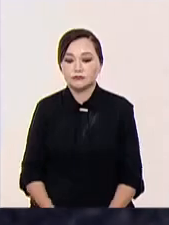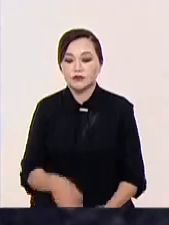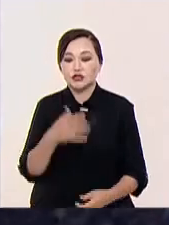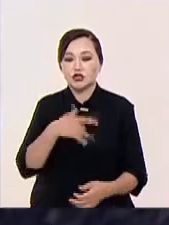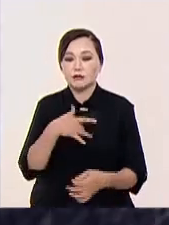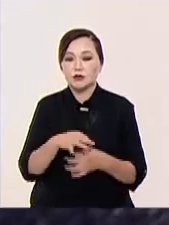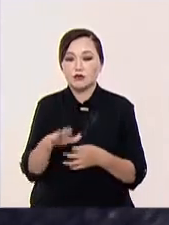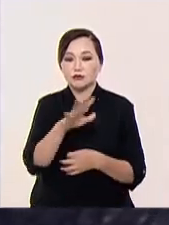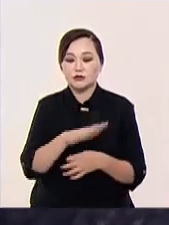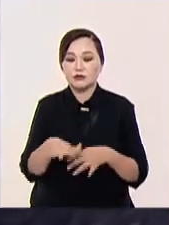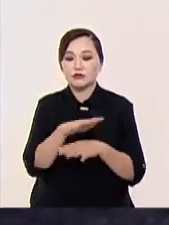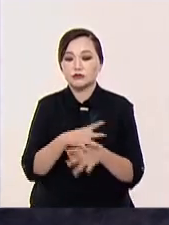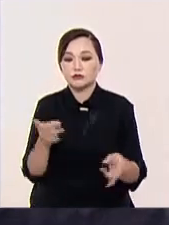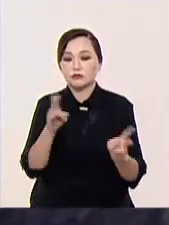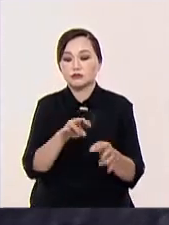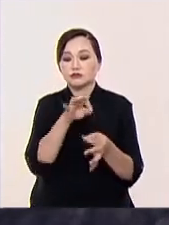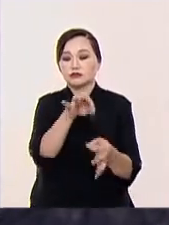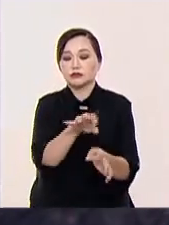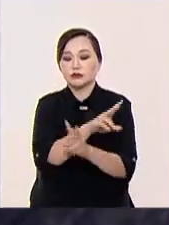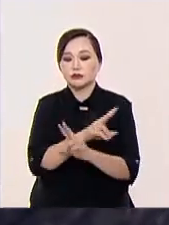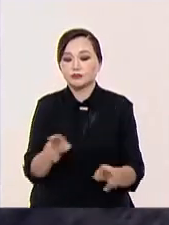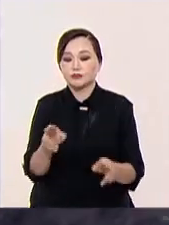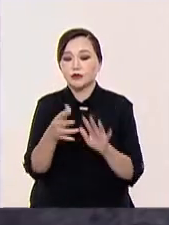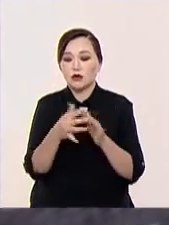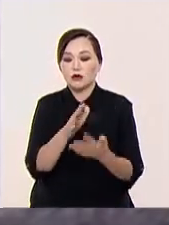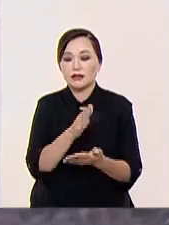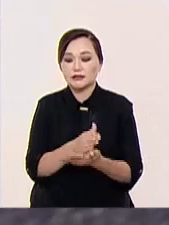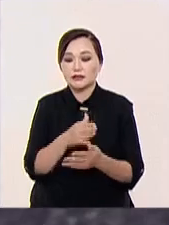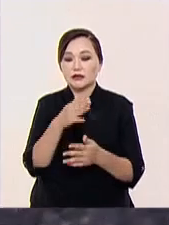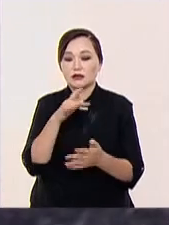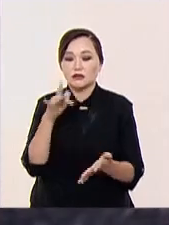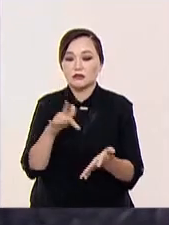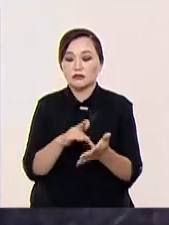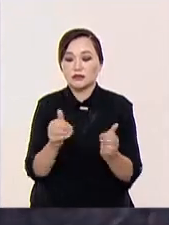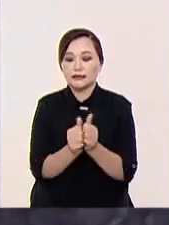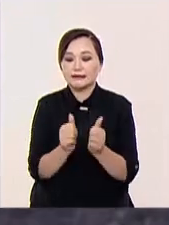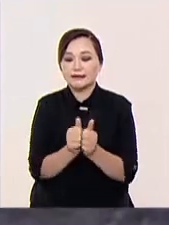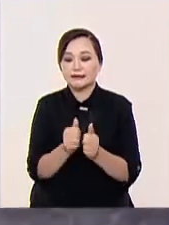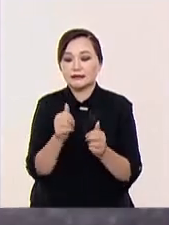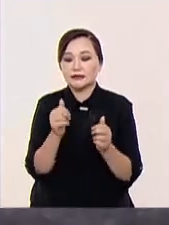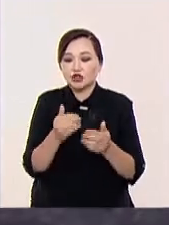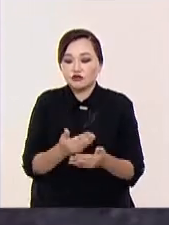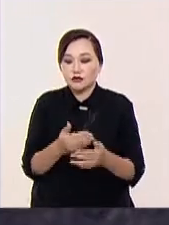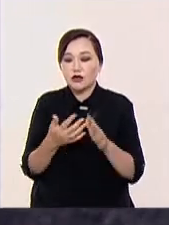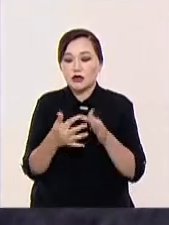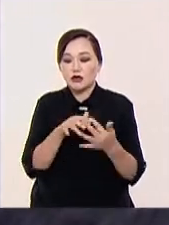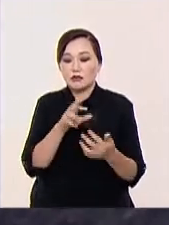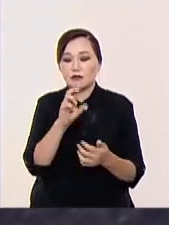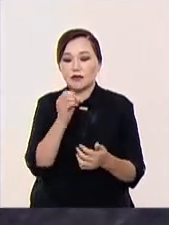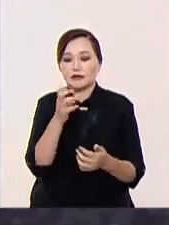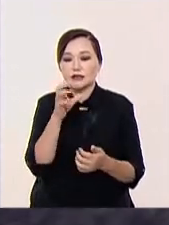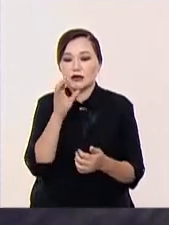Жамбыл облысында жұртта қалғандай күй кешкен ауыл бар. Дала демес, дәл Тараз қаласының іргесінде тұрса да барыс келістен қағылған